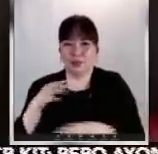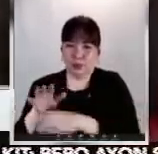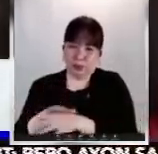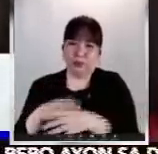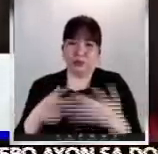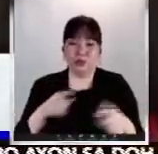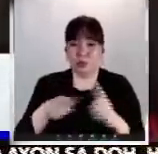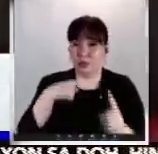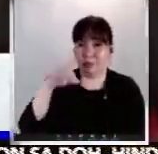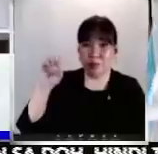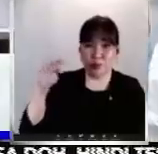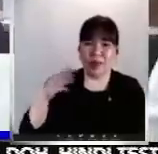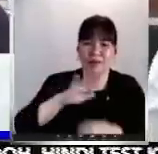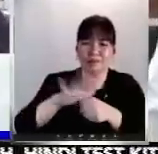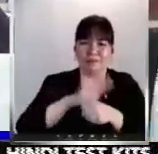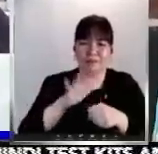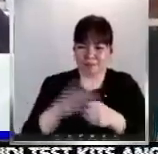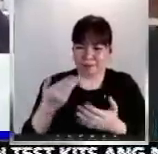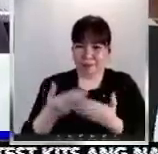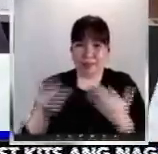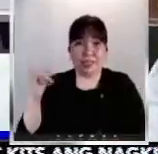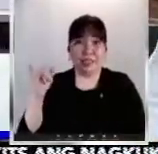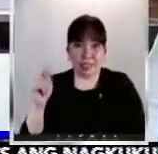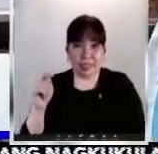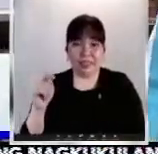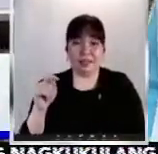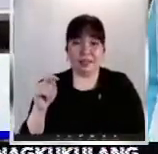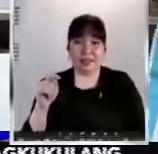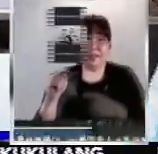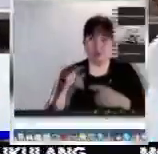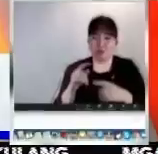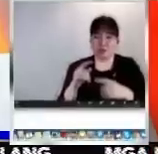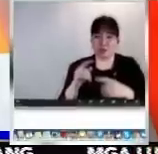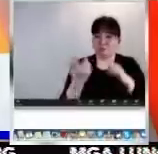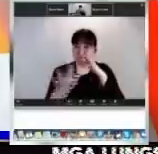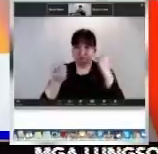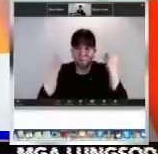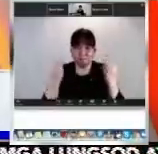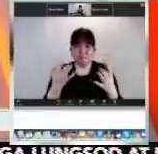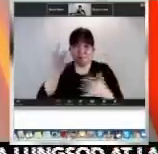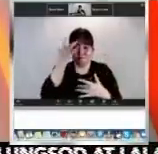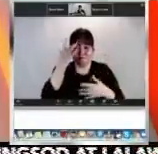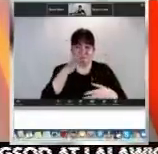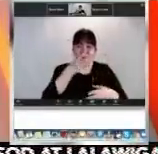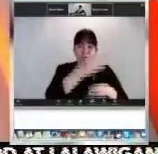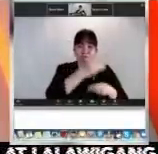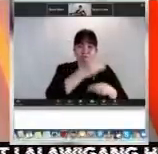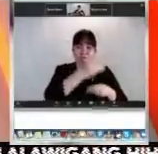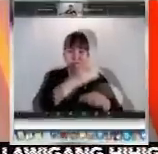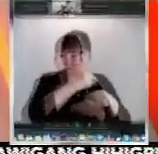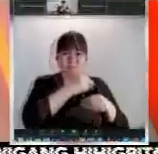hindi maapektuhan ng testing lalo't tumataas na ang bilang ng mga nagkakasakit. We still have up to 3 months